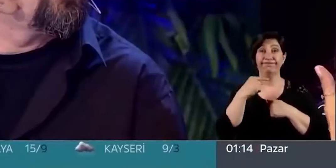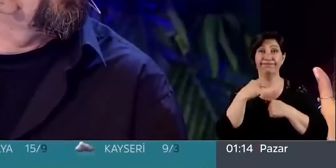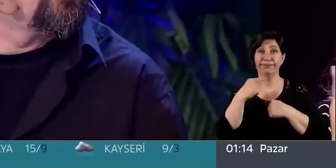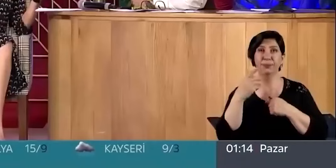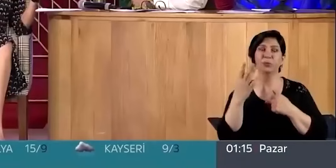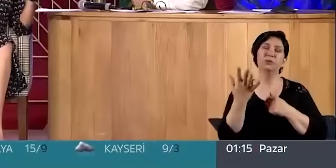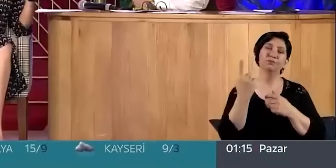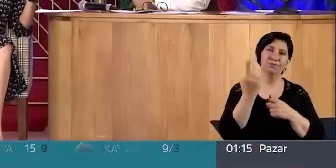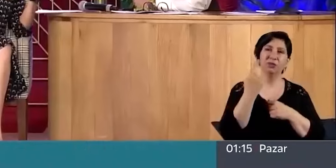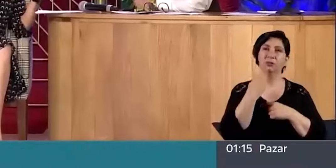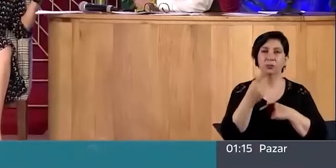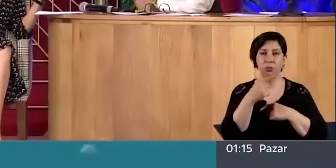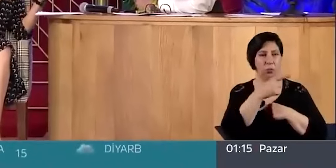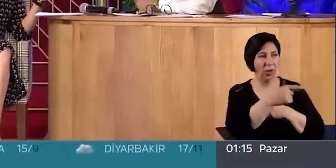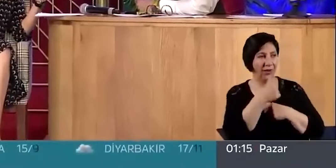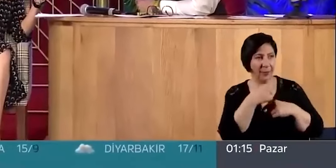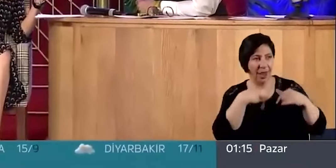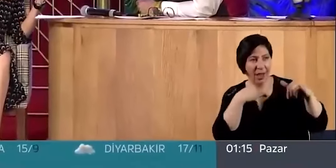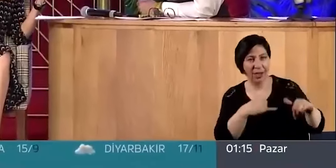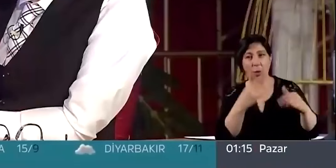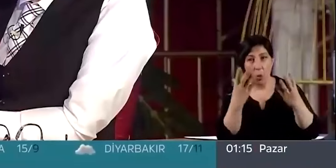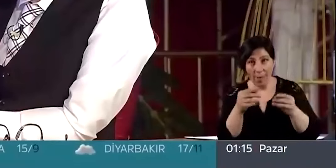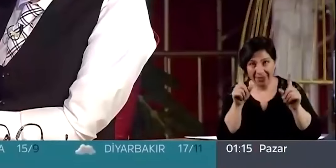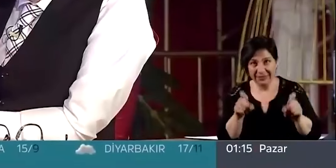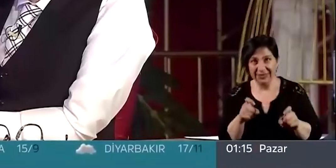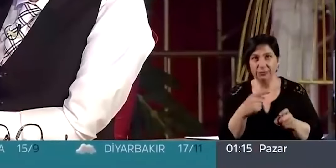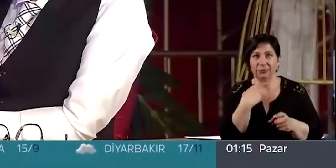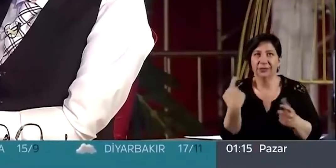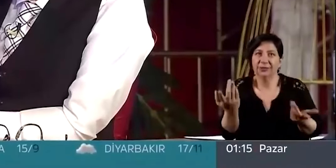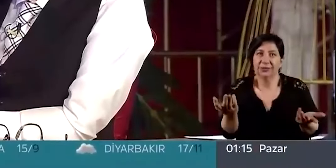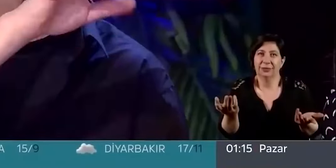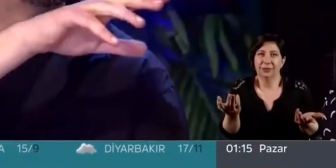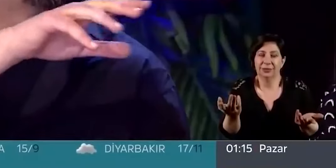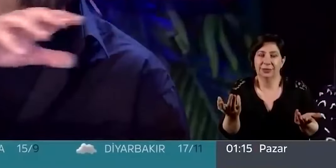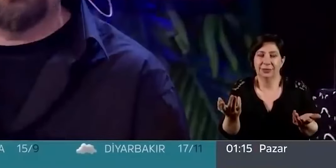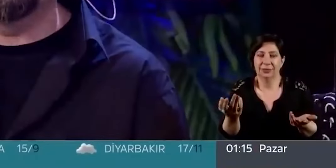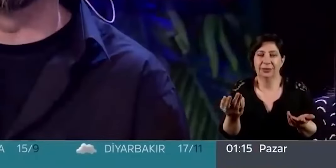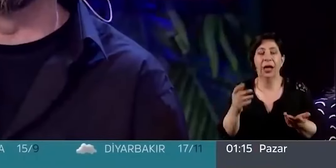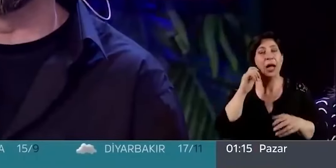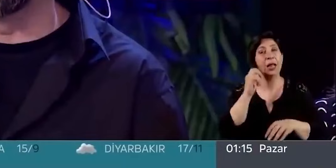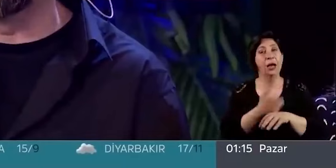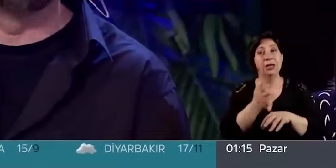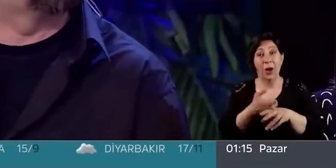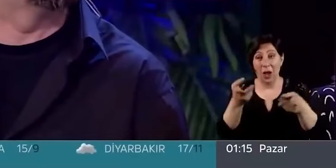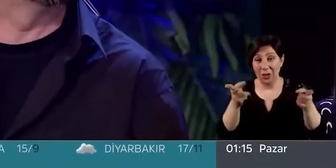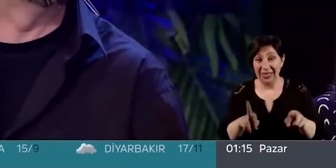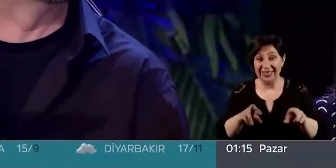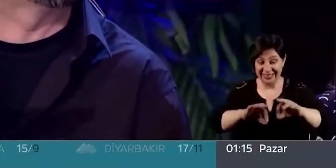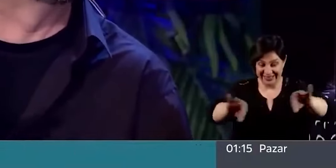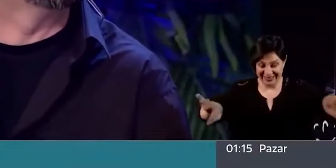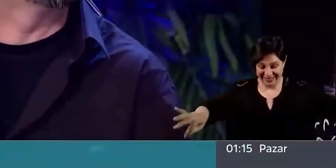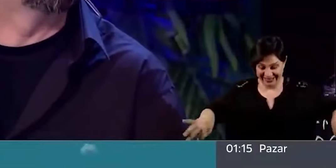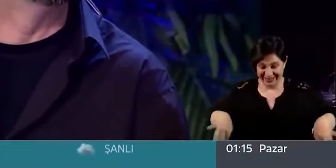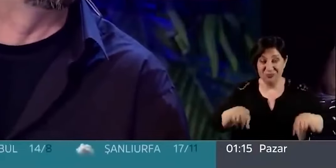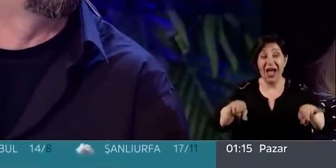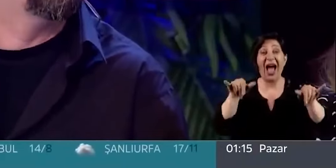daha doğrusu şöyle söyleyeyim. Bu adamla ben aynı familyadan olabilir miyim? Mümkün değil. Yani? Bak, şöyle söyleyeyim. Allah haritanı muhafaza aynı anda ölsek tebeşirle çizilse